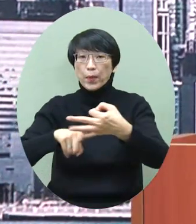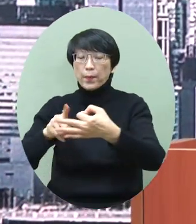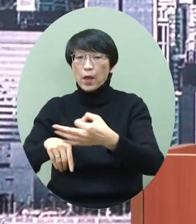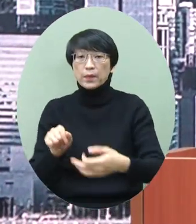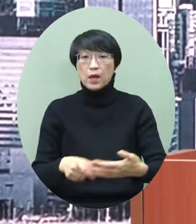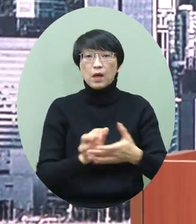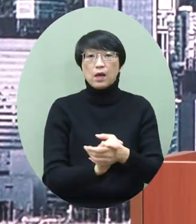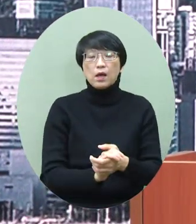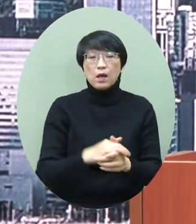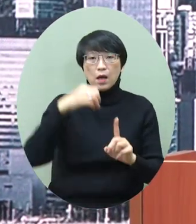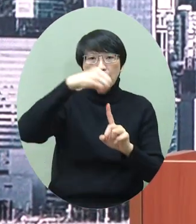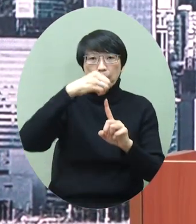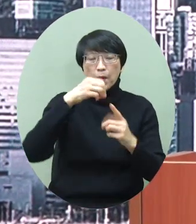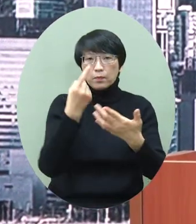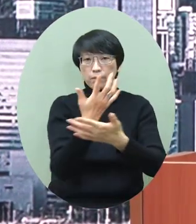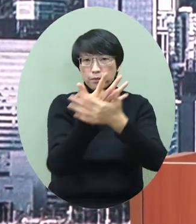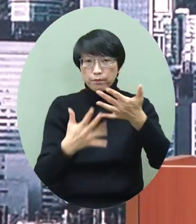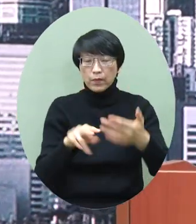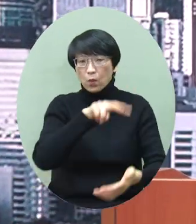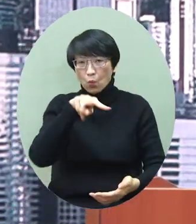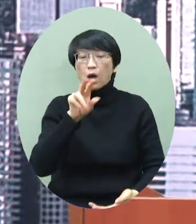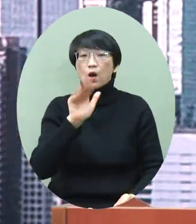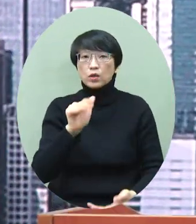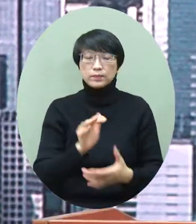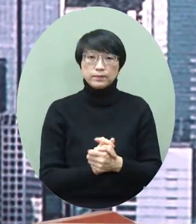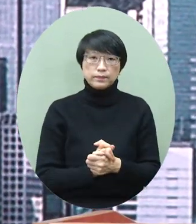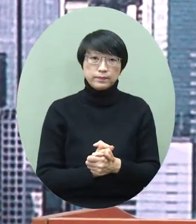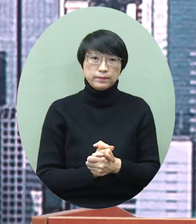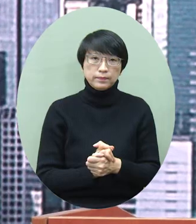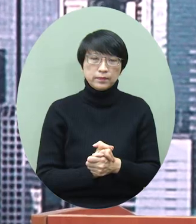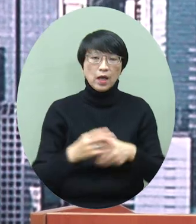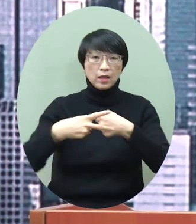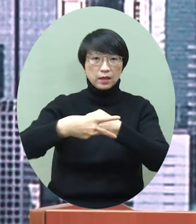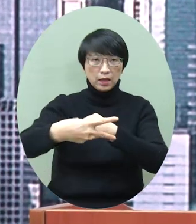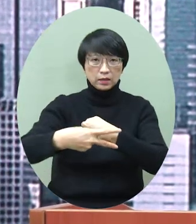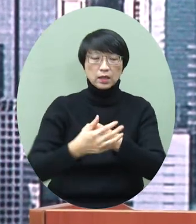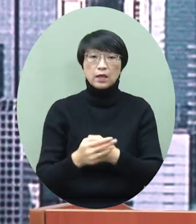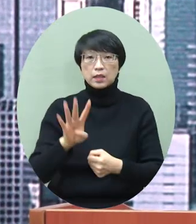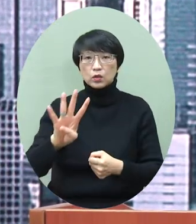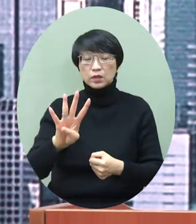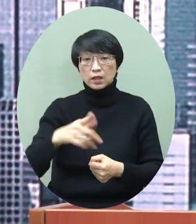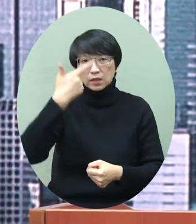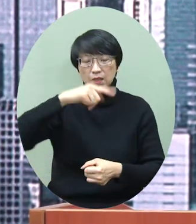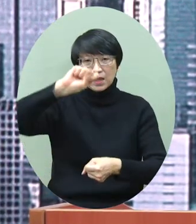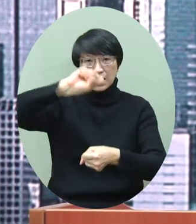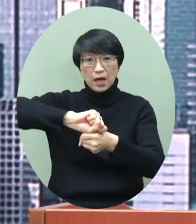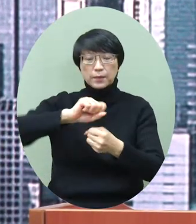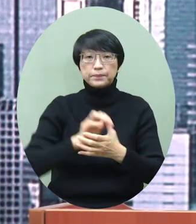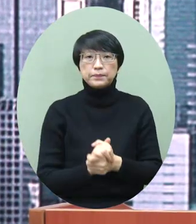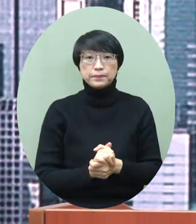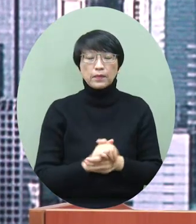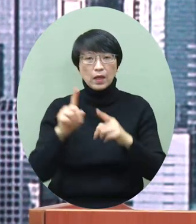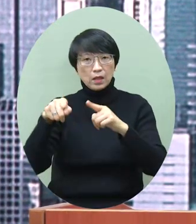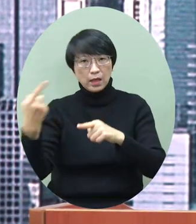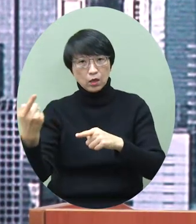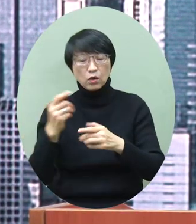喺個網上邊嗰度咧係可以查閱到嘅。咁咧就喺第二輪裏邊咧有4間係新增加嘅嚇，咁啊另外